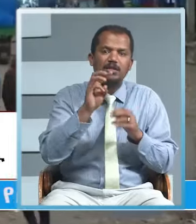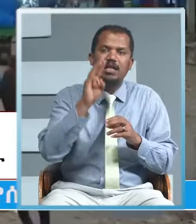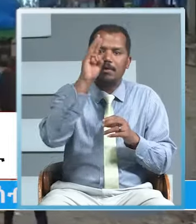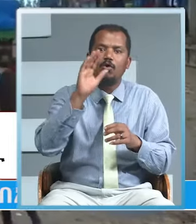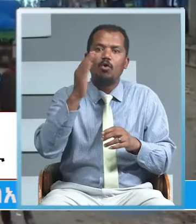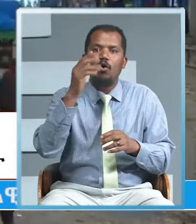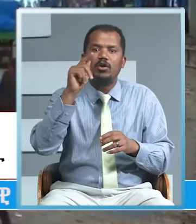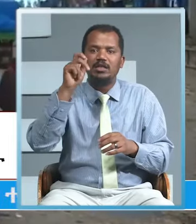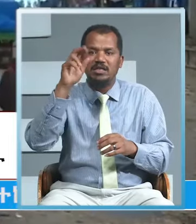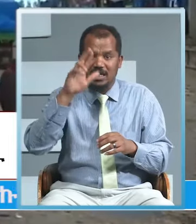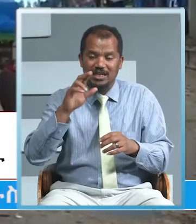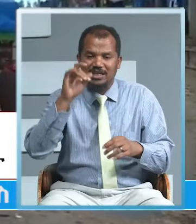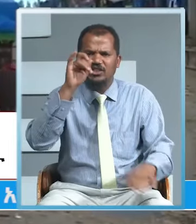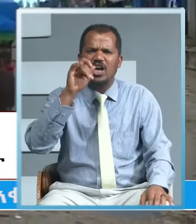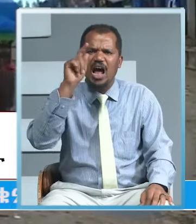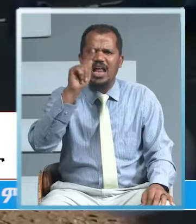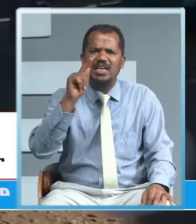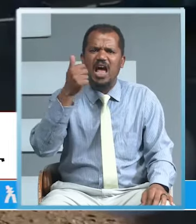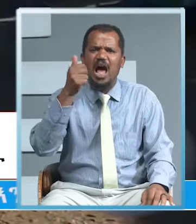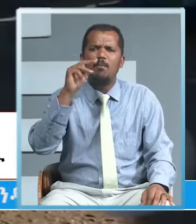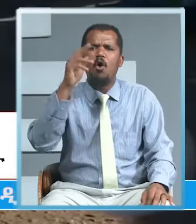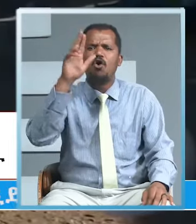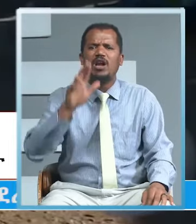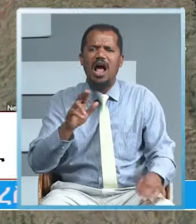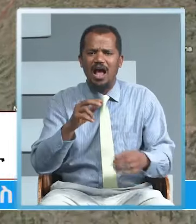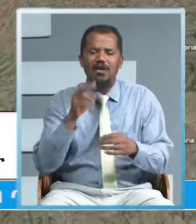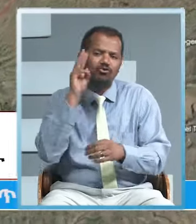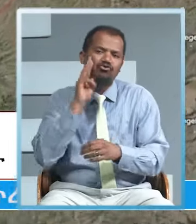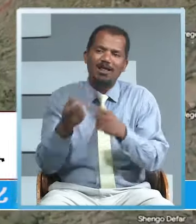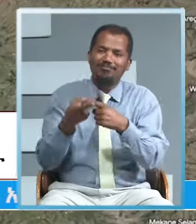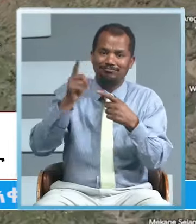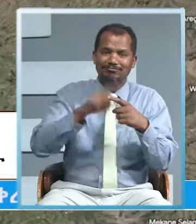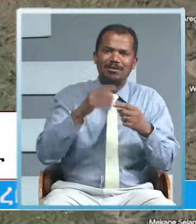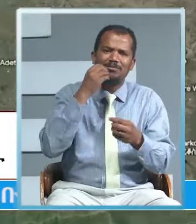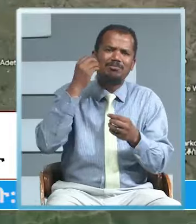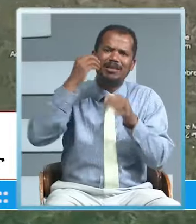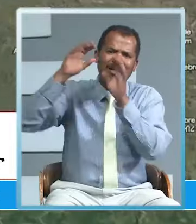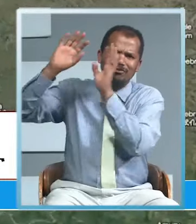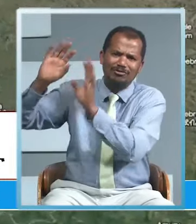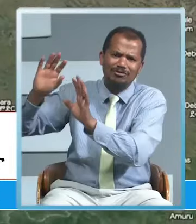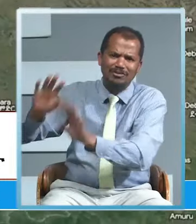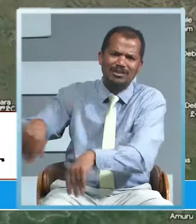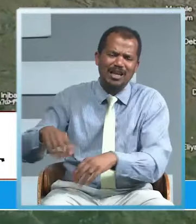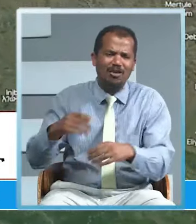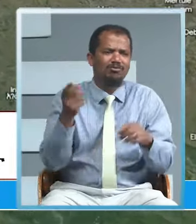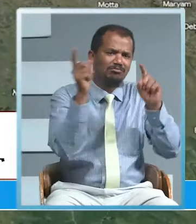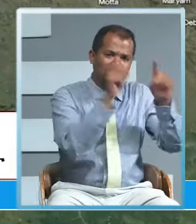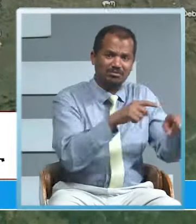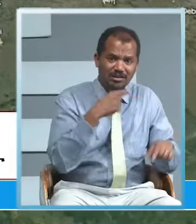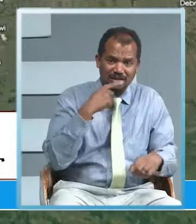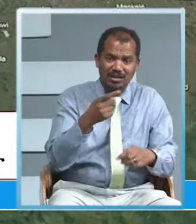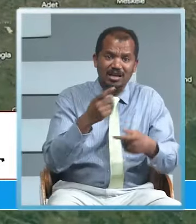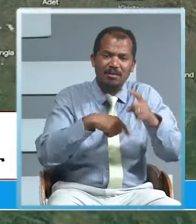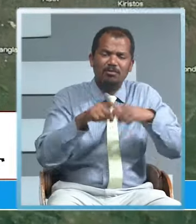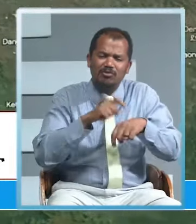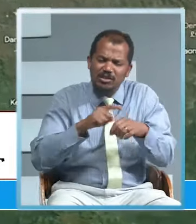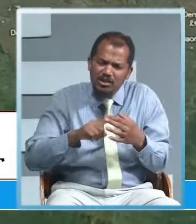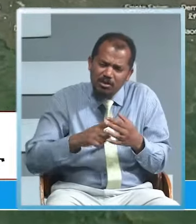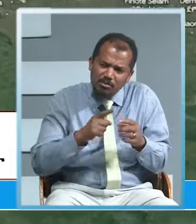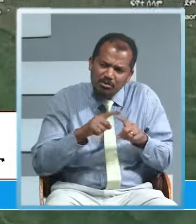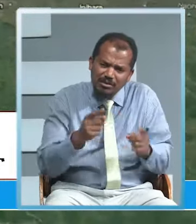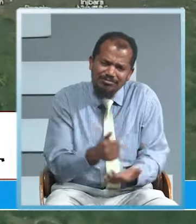ጎንደር ዞን ጃን አሞራ ወረዳ የሚገኙ የሱዳን ተመላሽ ዜጎች ቤት ንብረታቸውን ጥለው መምጣታቸውን አውስተው ከመጡ ጊዜ